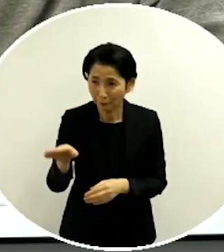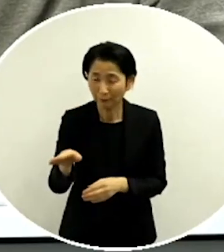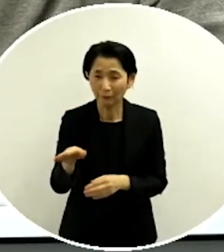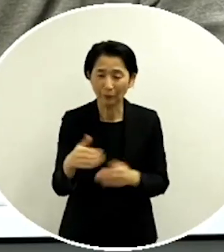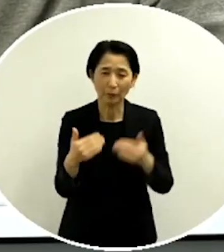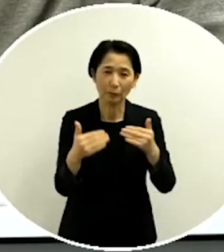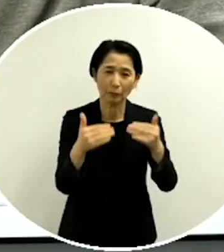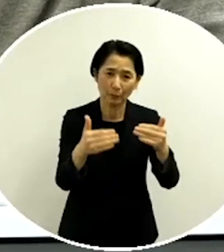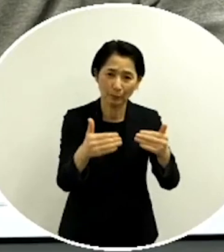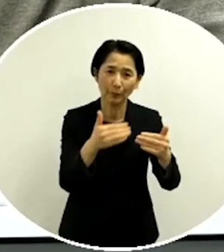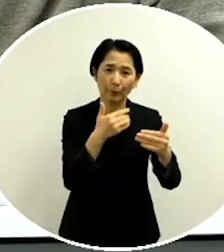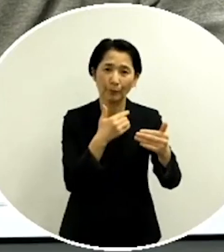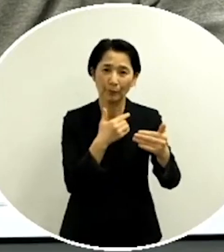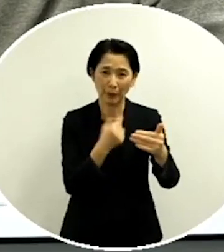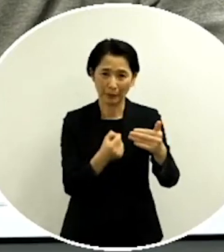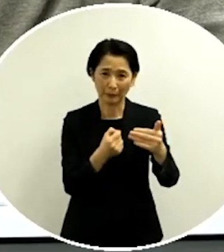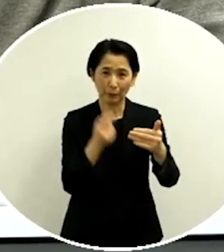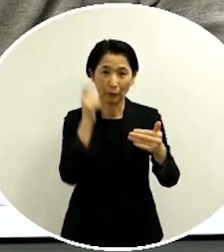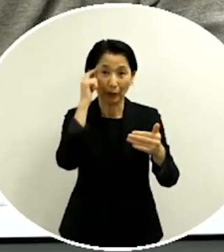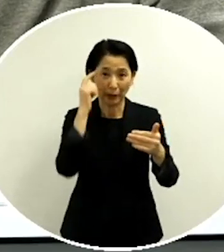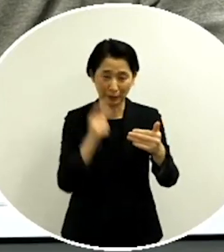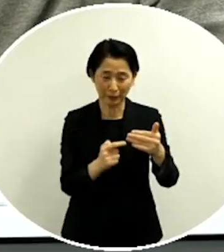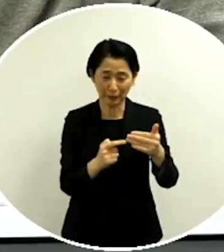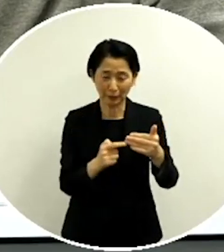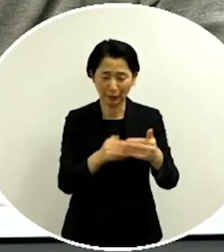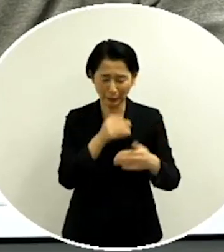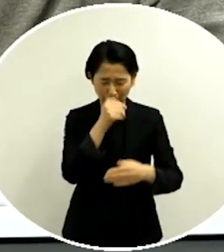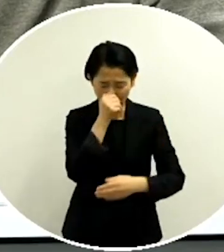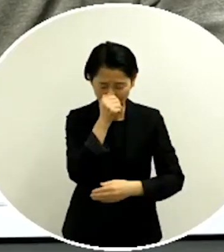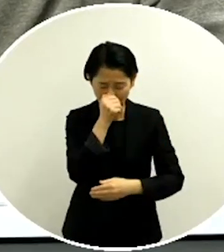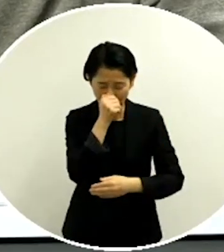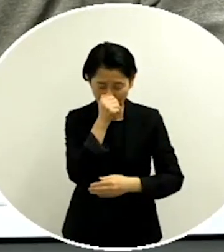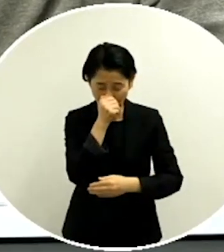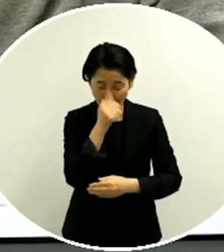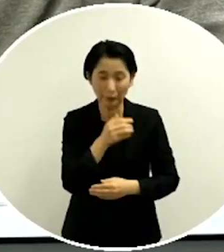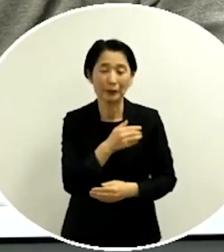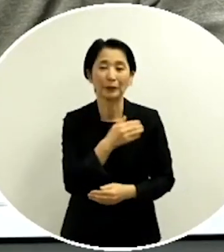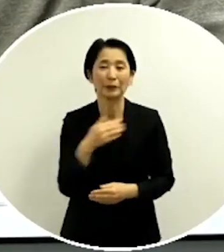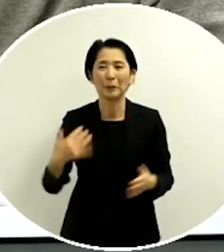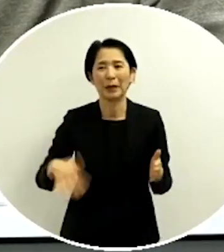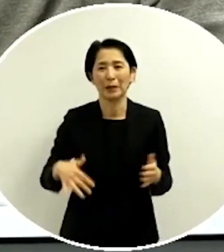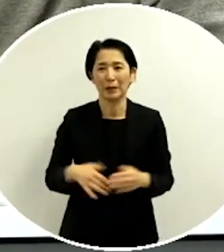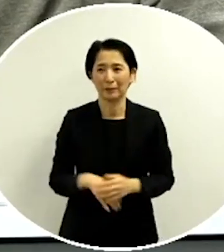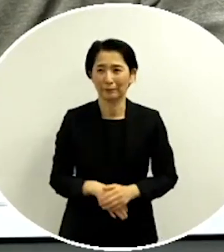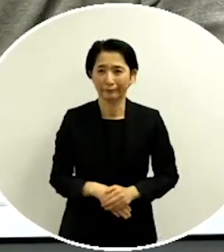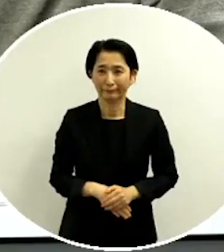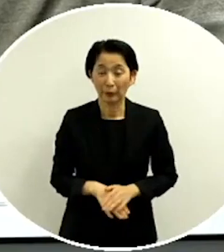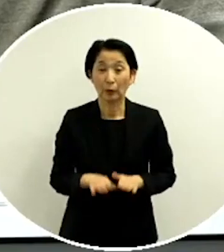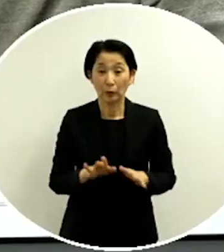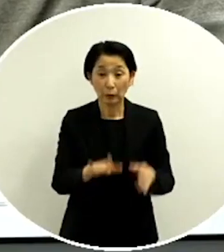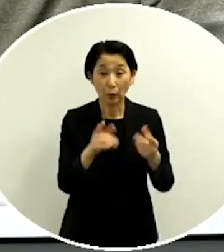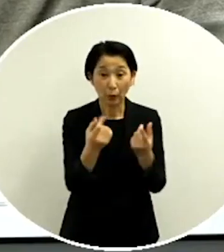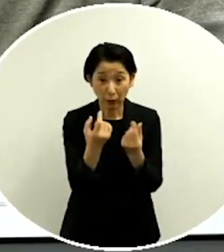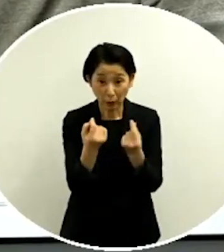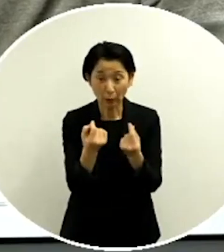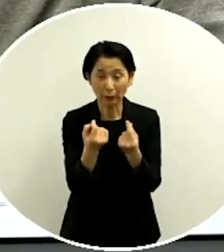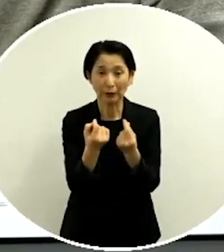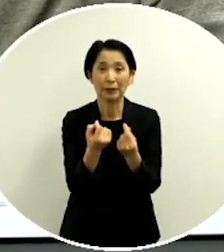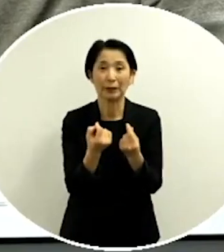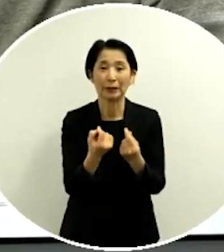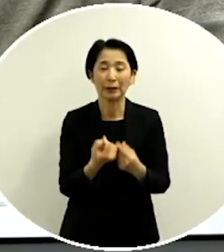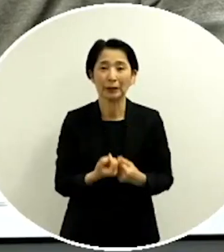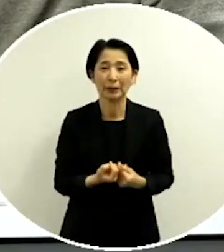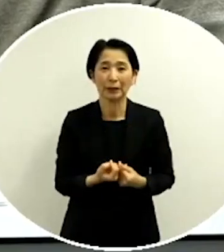進めていくということですねこれまだ多分完全にで木切っていないところがあるんですねこういうのと同じようにというかやはり